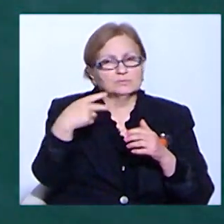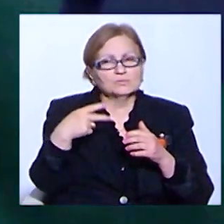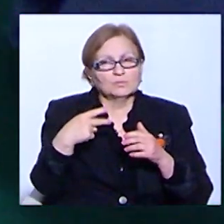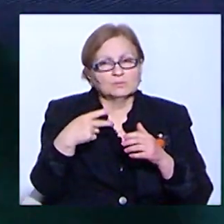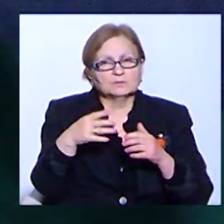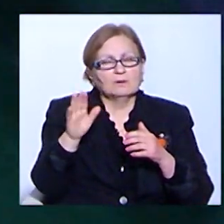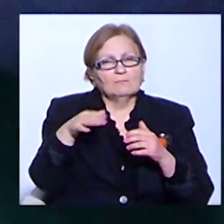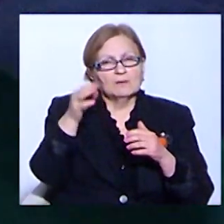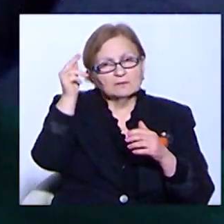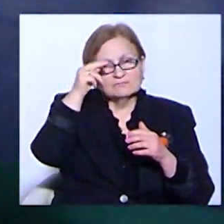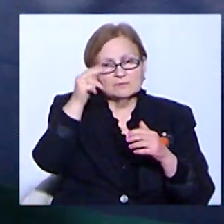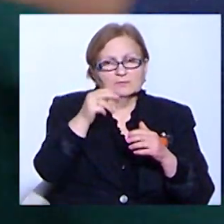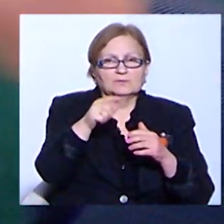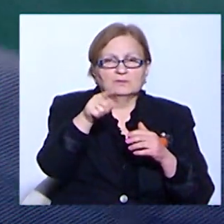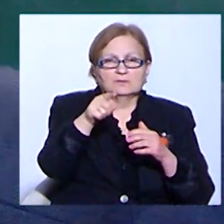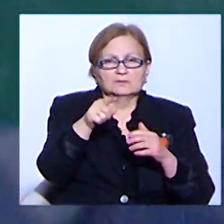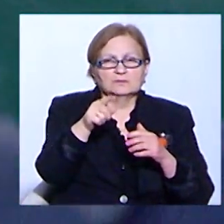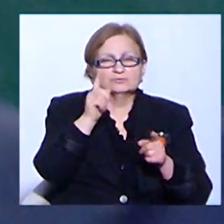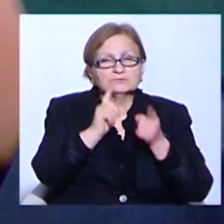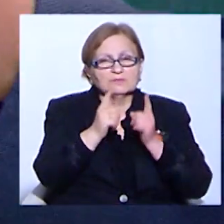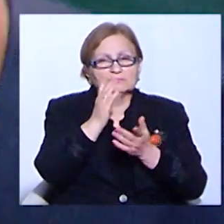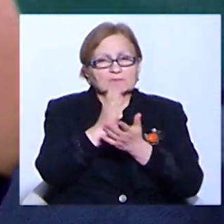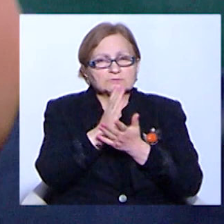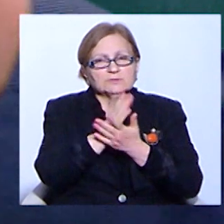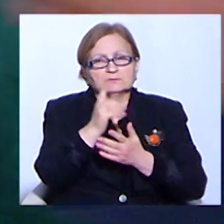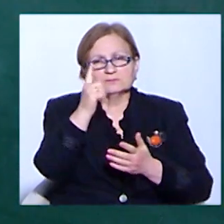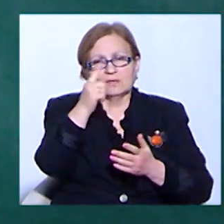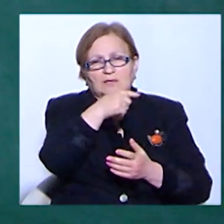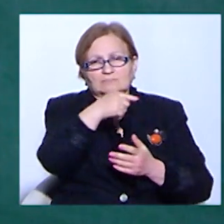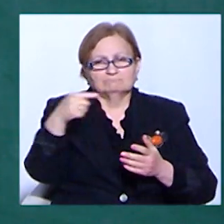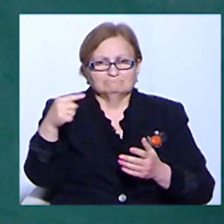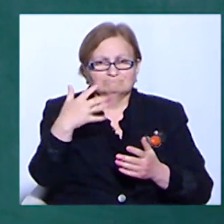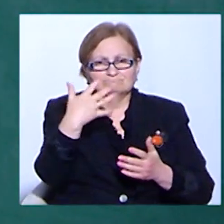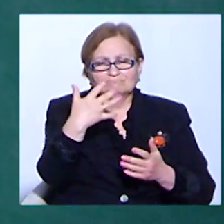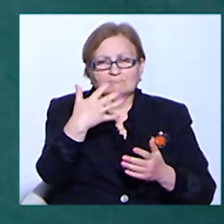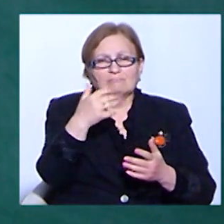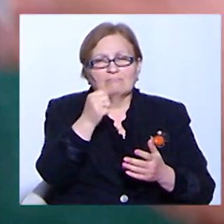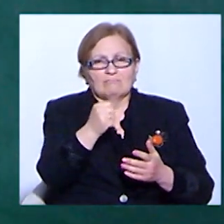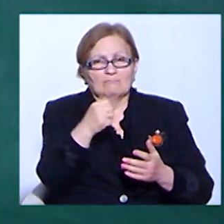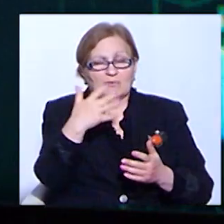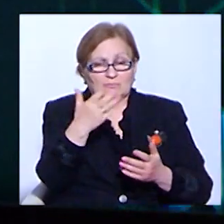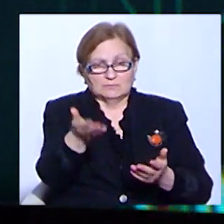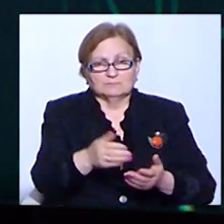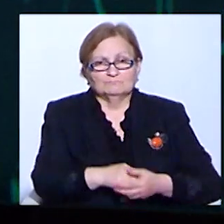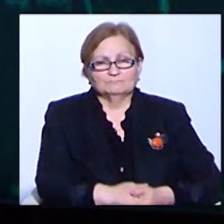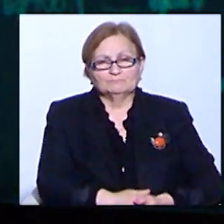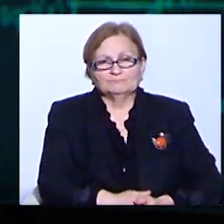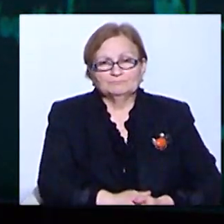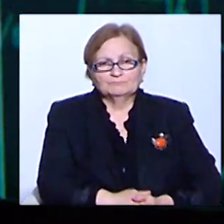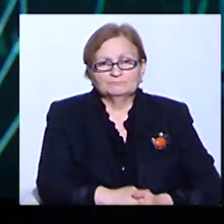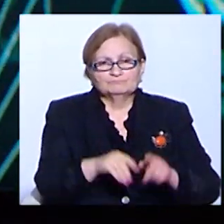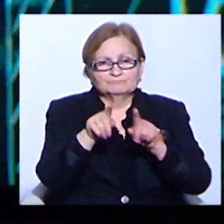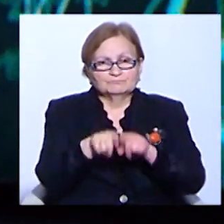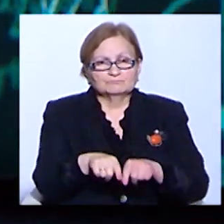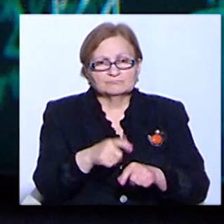მერე ვისწავლეთ, რომ ა ხარისხად -5 სინამდვილეში ნიშნავს ა გაყოფილ ა მეხუთე ხარისხს. ა მეხუთე ხარისხით.